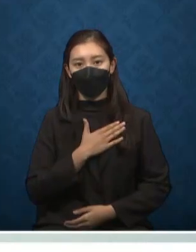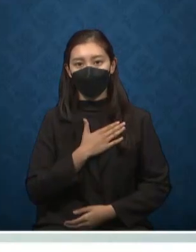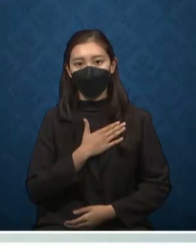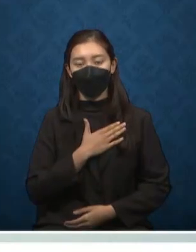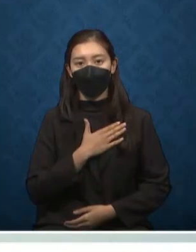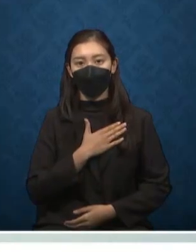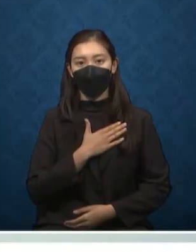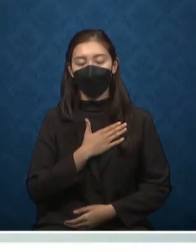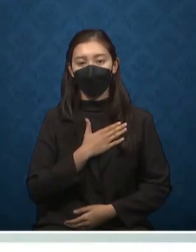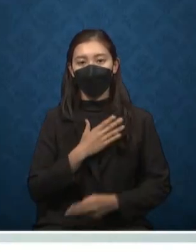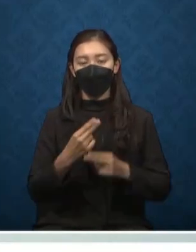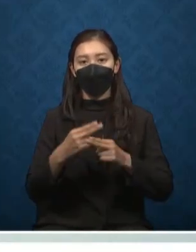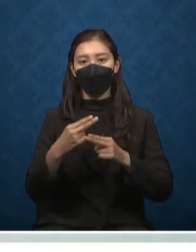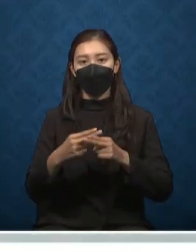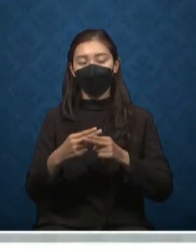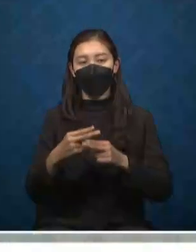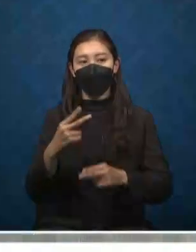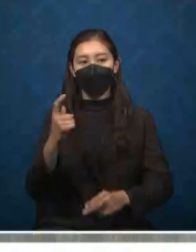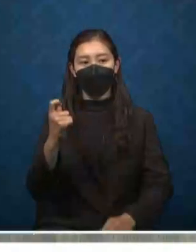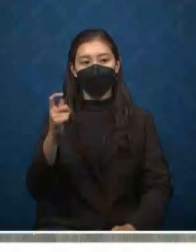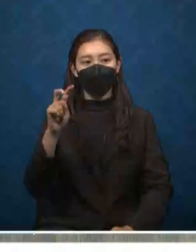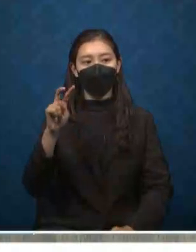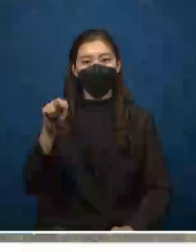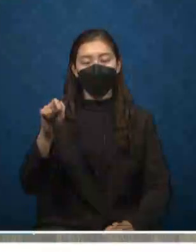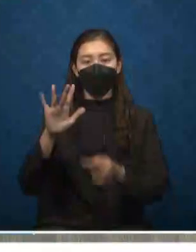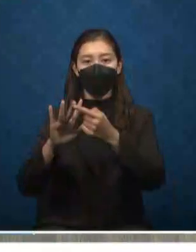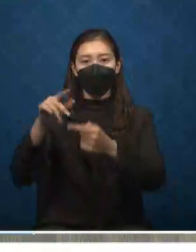ข้าพเจ้าน ายอนุพรอรุณรัตน ์